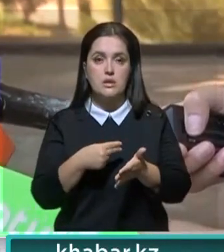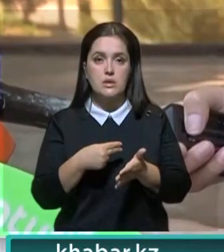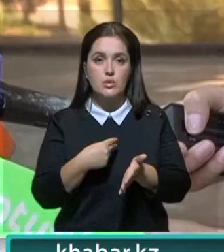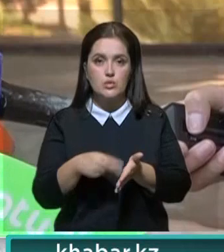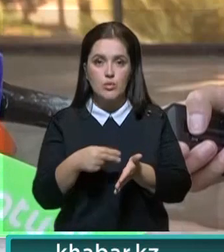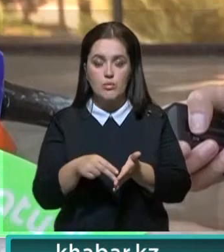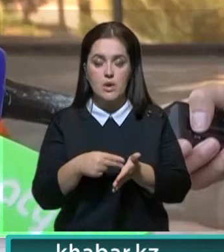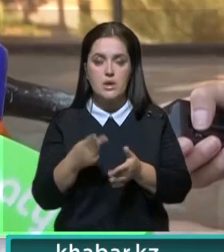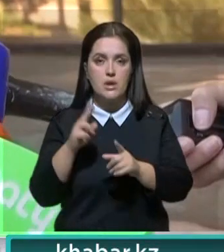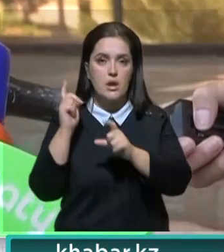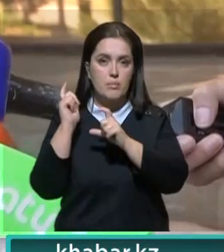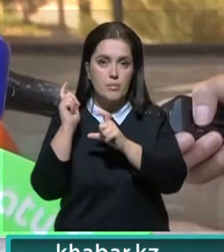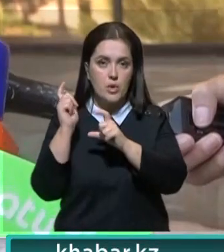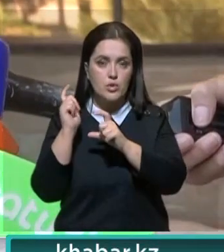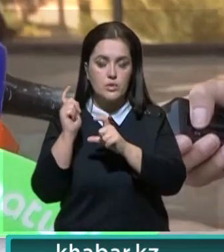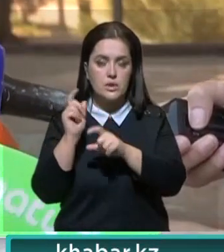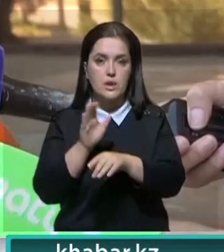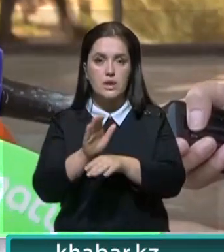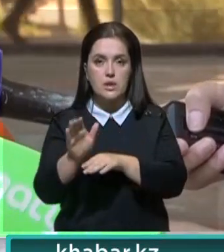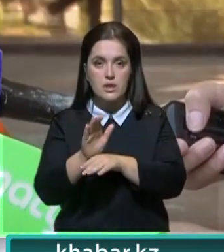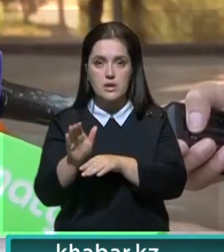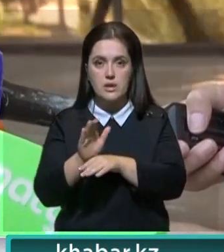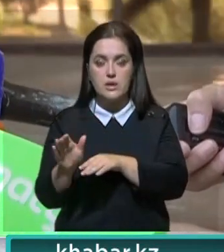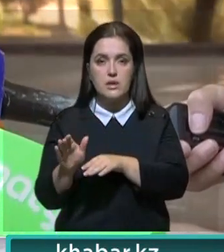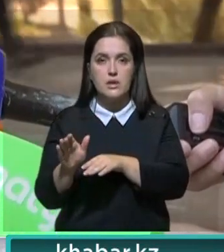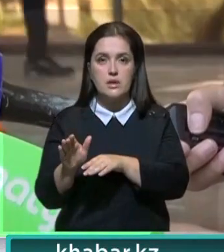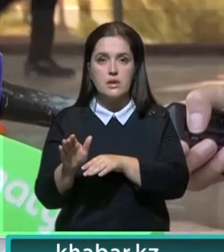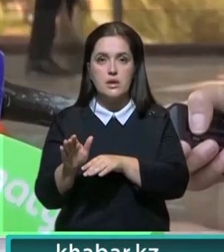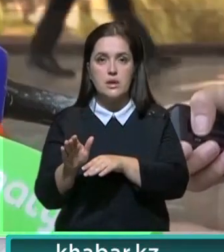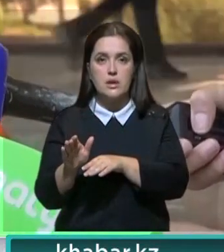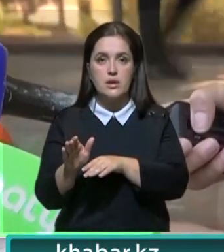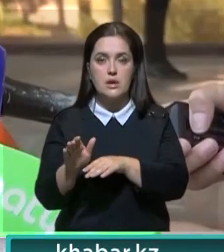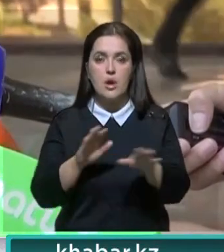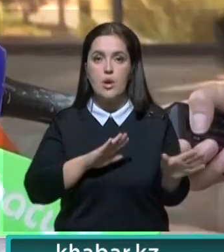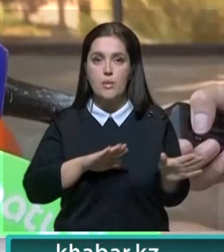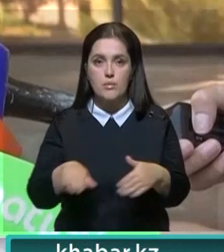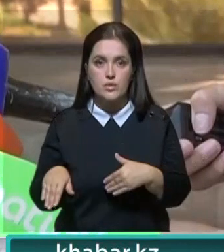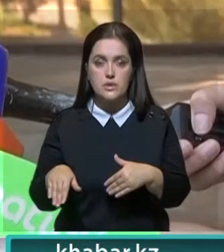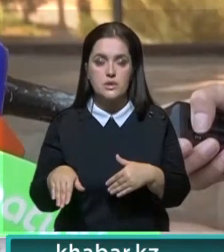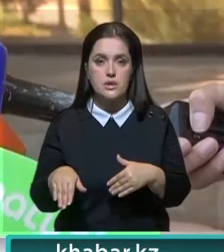именно для погрузки, для вывоза мусора. После того, как мы определим